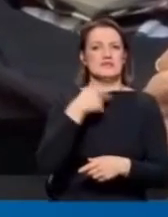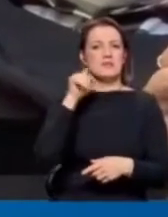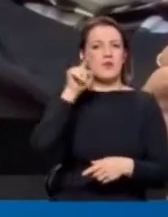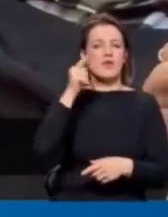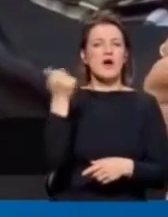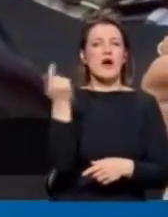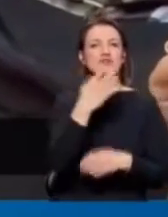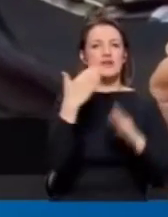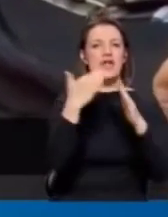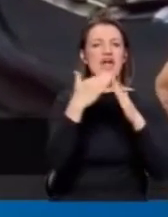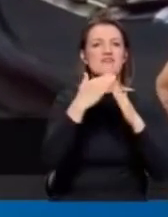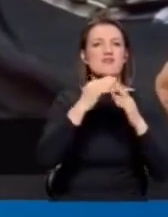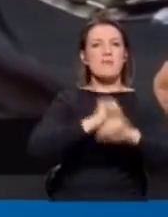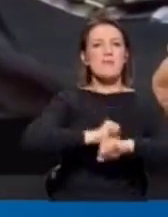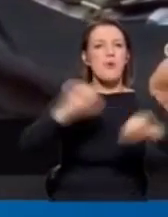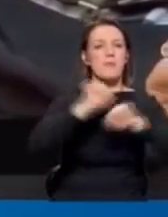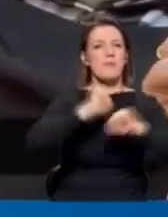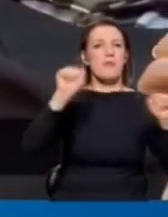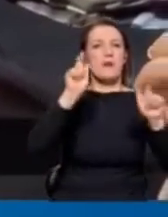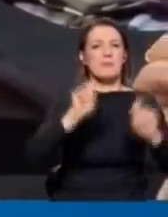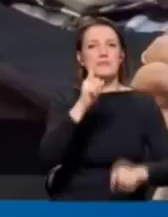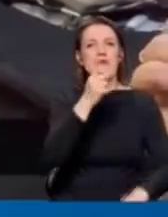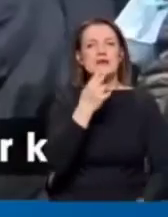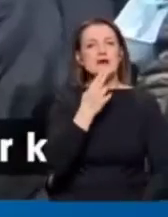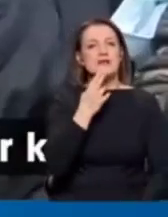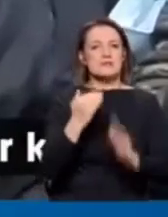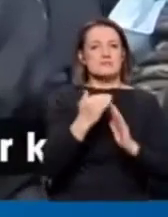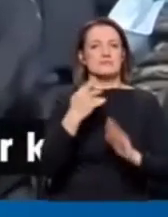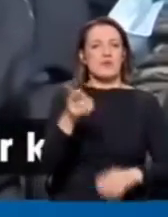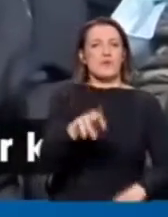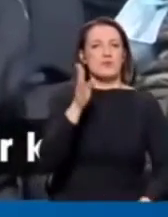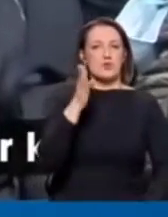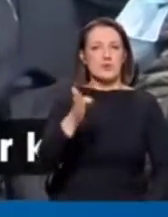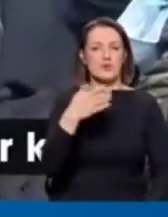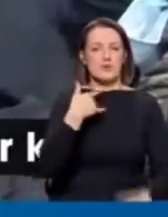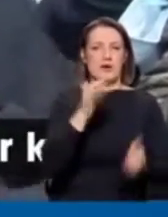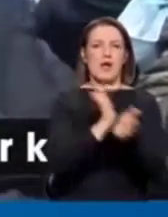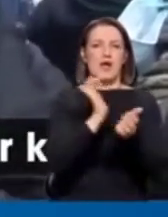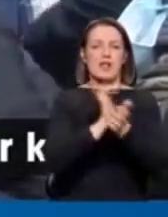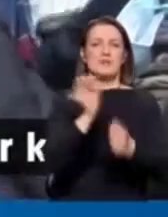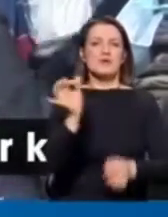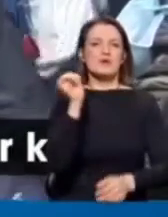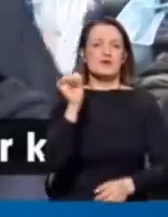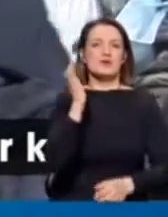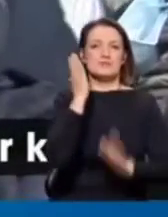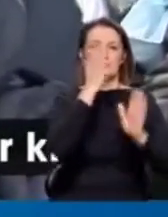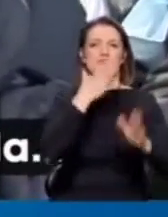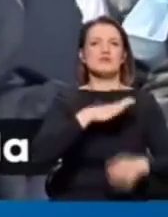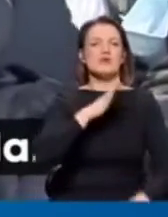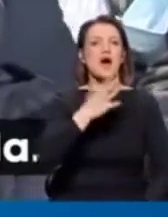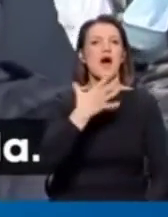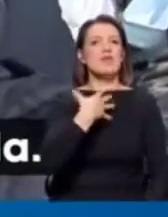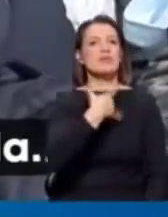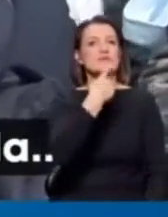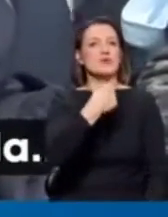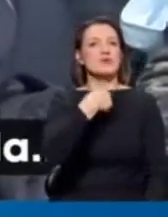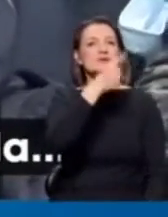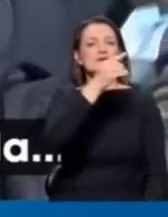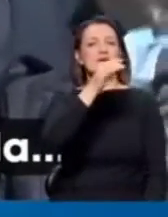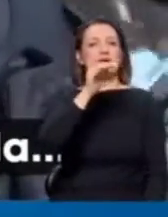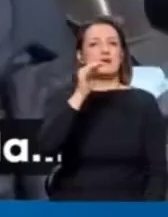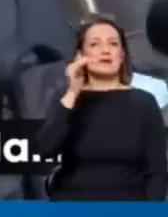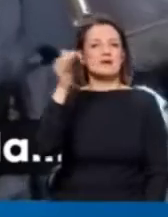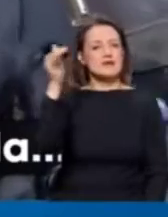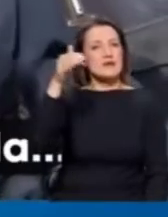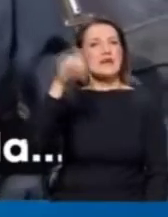kaç tane ev Bağlamışlar bir tane kadın öldü ve istiyorum ama annem olmazsa